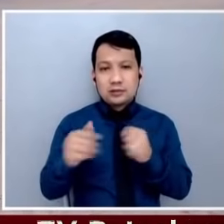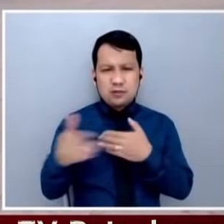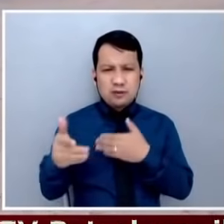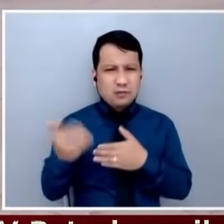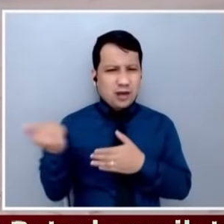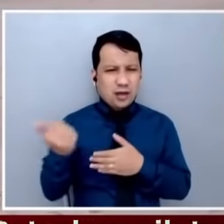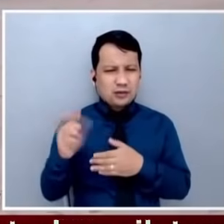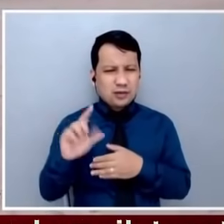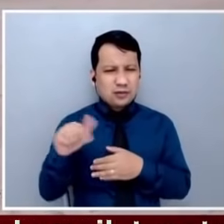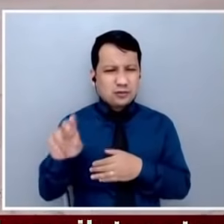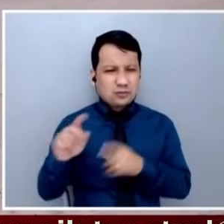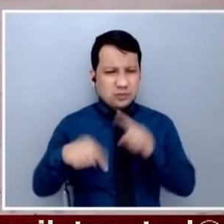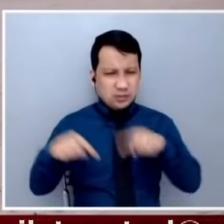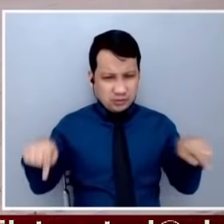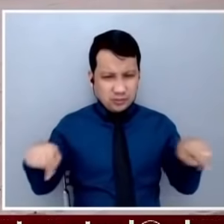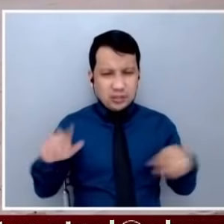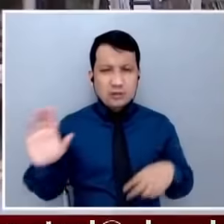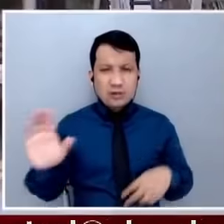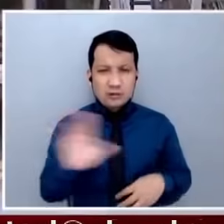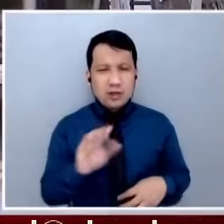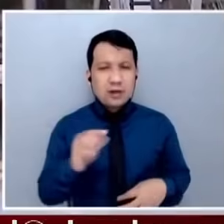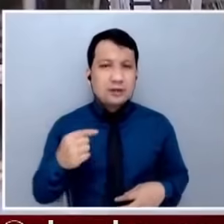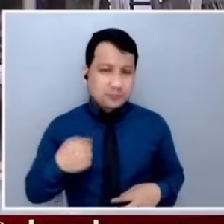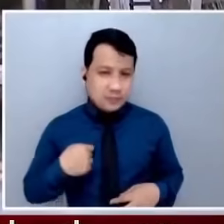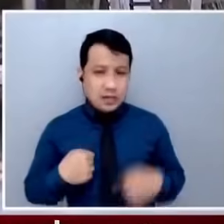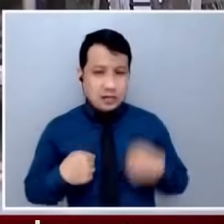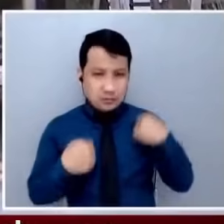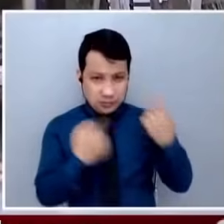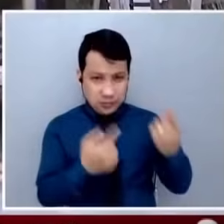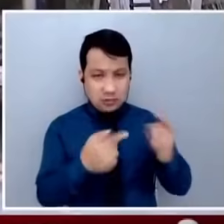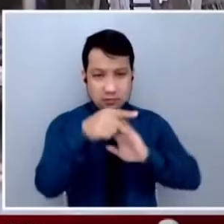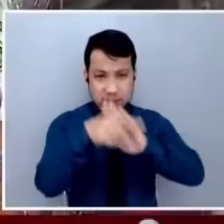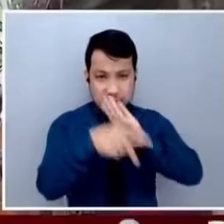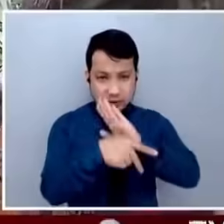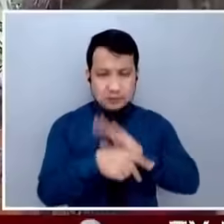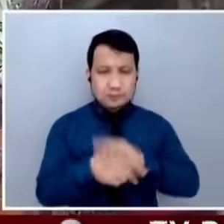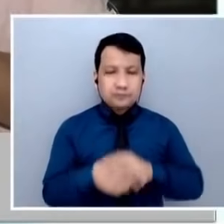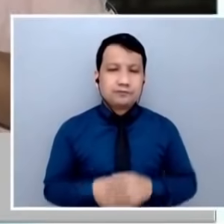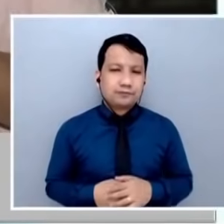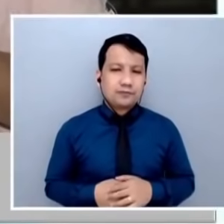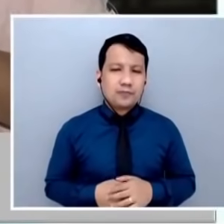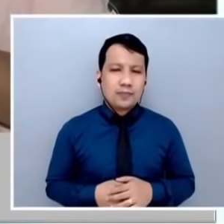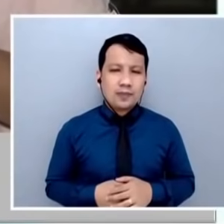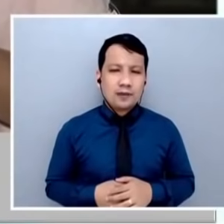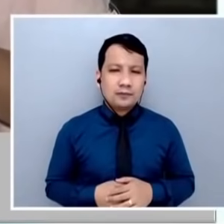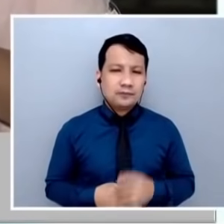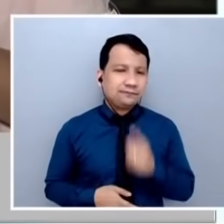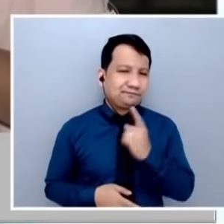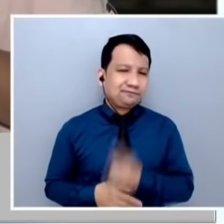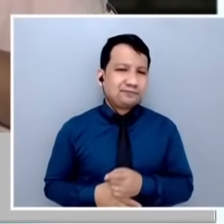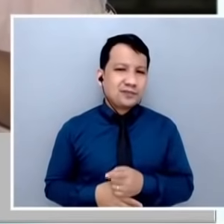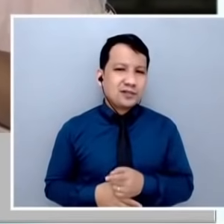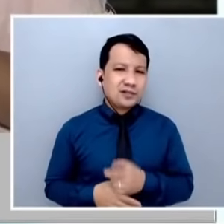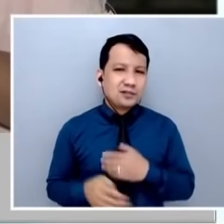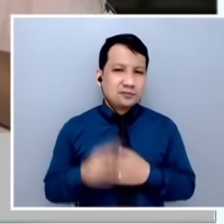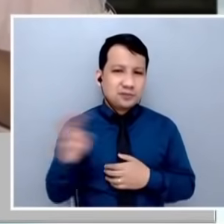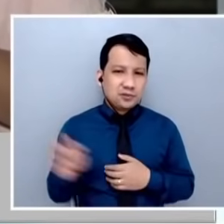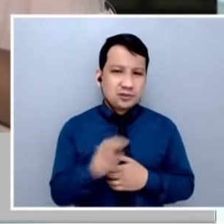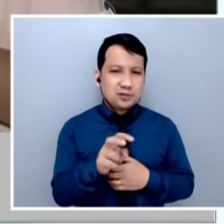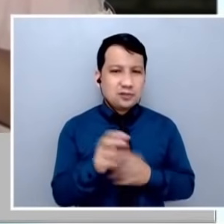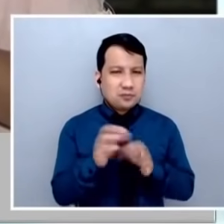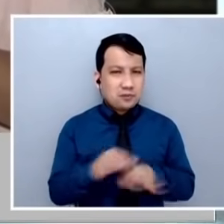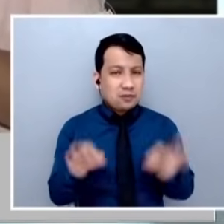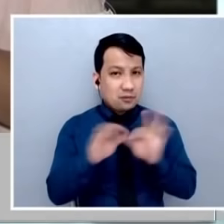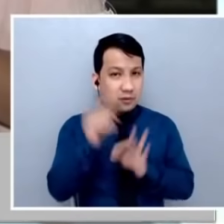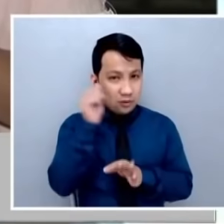naman ay magkakaiba na yung mga pinatutupad nilang panuntunan, Karen. Oo, nako. Yung mga turista dapat alam po